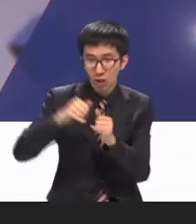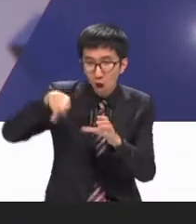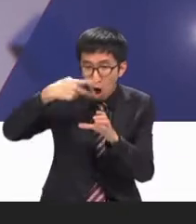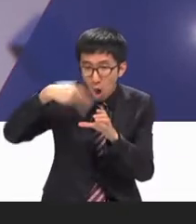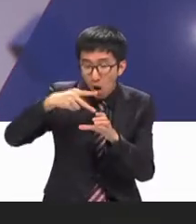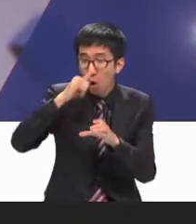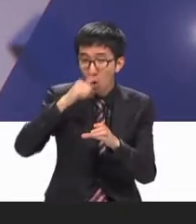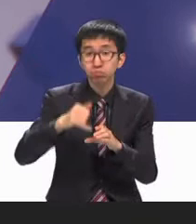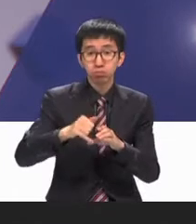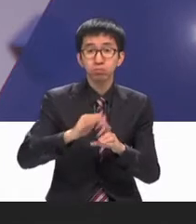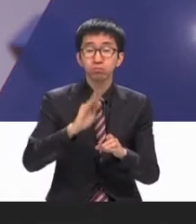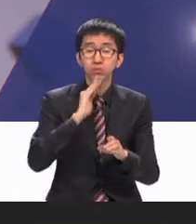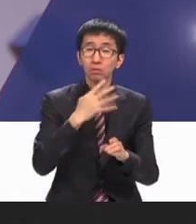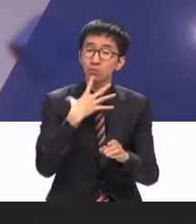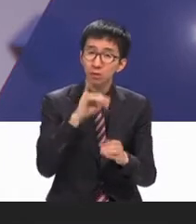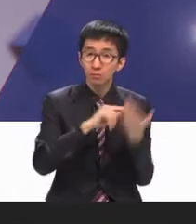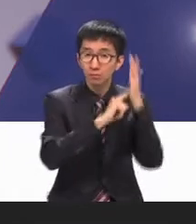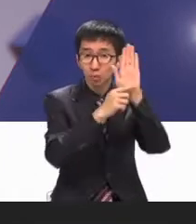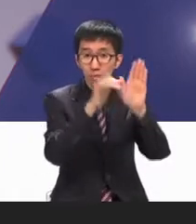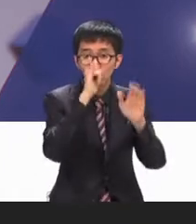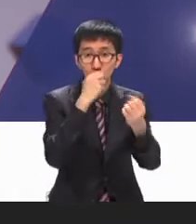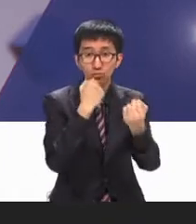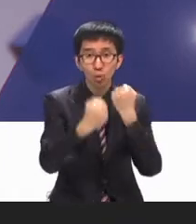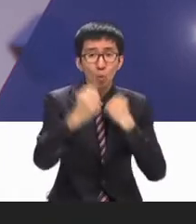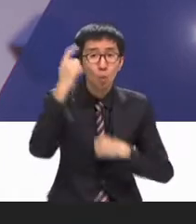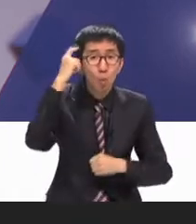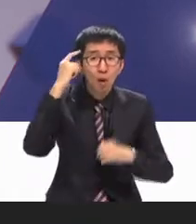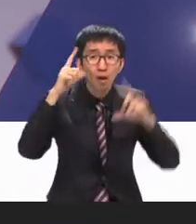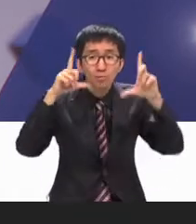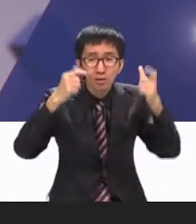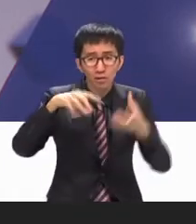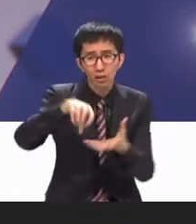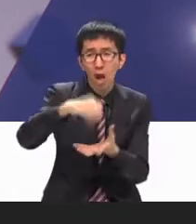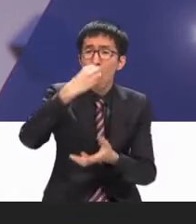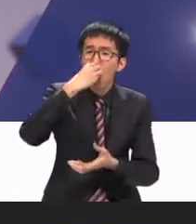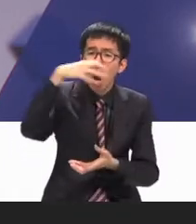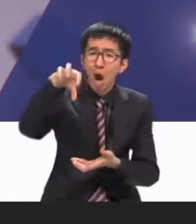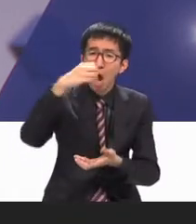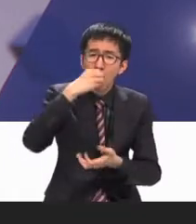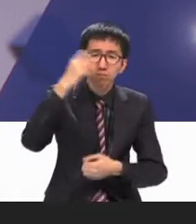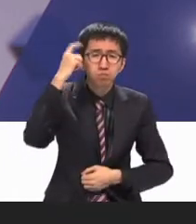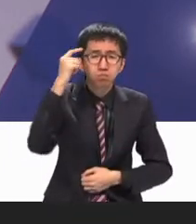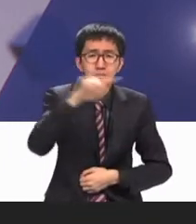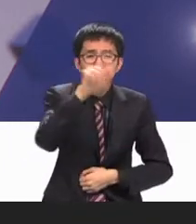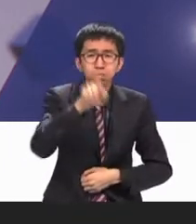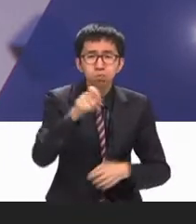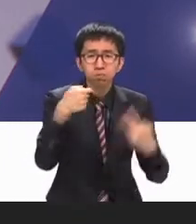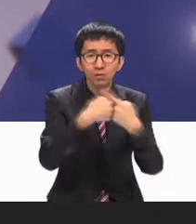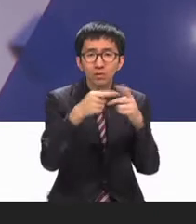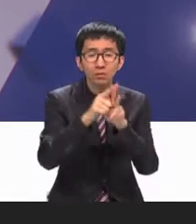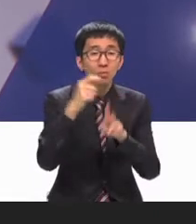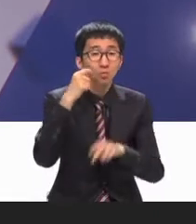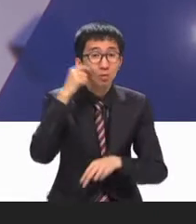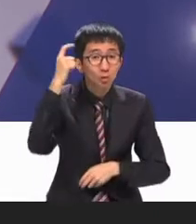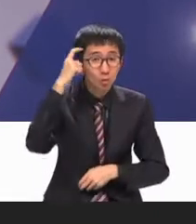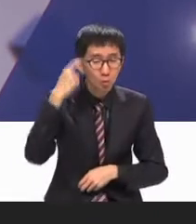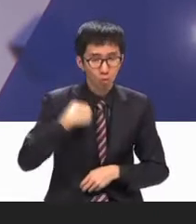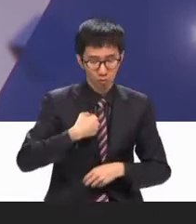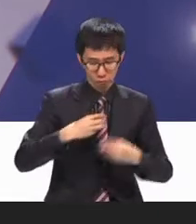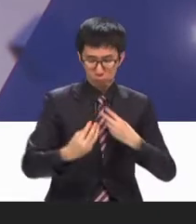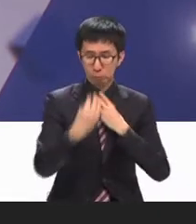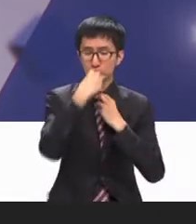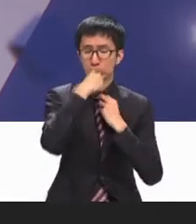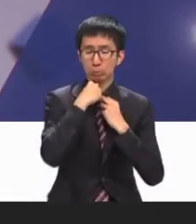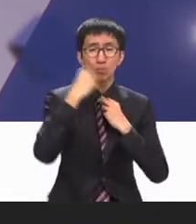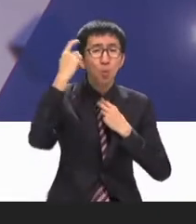중국인을 업 2척이 그렸다고 하면서 손으로 집어먹는 g 중국의 그리고 내피를 목에다 꼰 너무나 전에 있지도